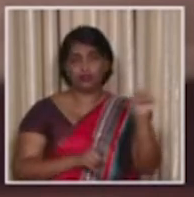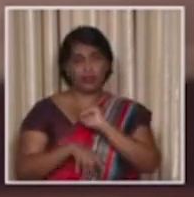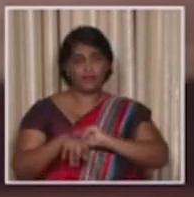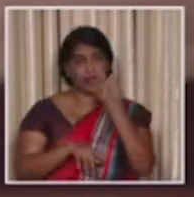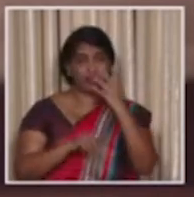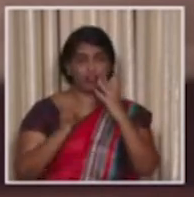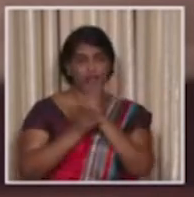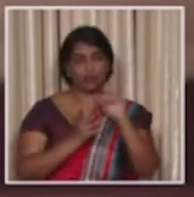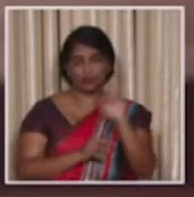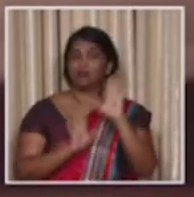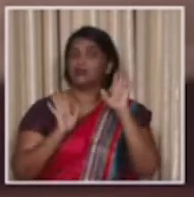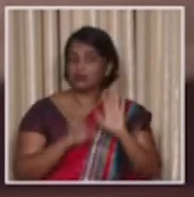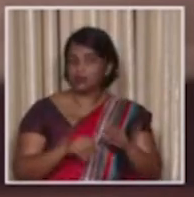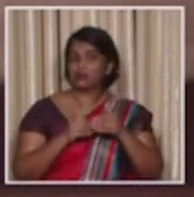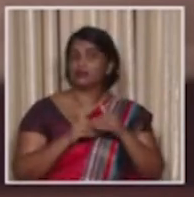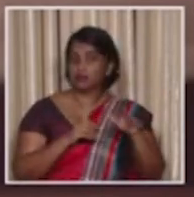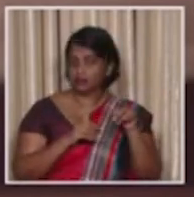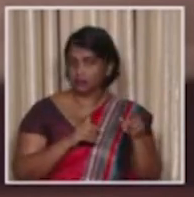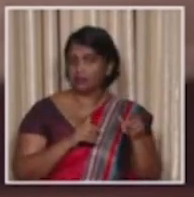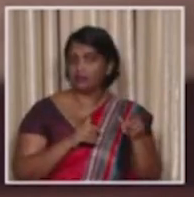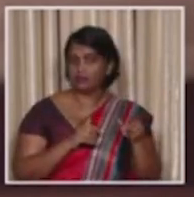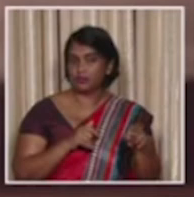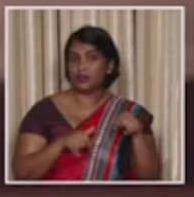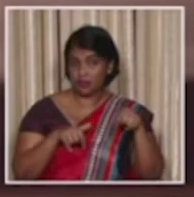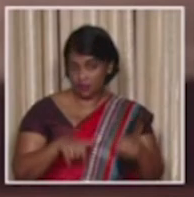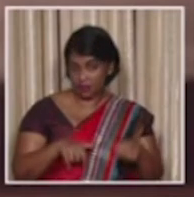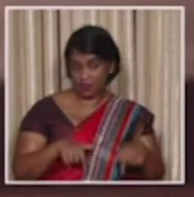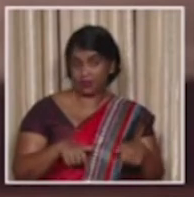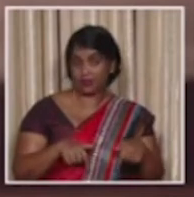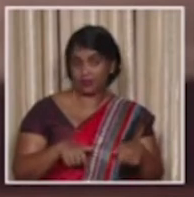ගෙනියන්න හදනවා කියලා. හැබැයි මේ තත්ත්වය තුළ මේ ස්ථානයේ